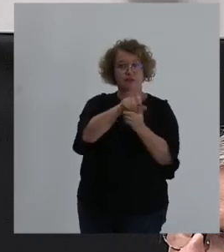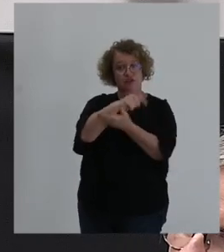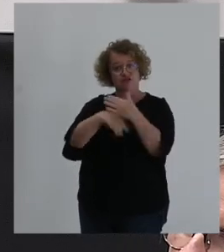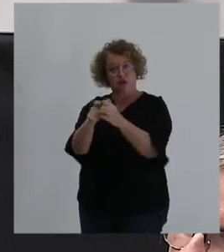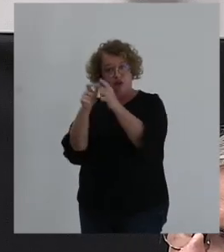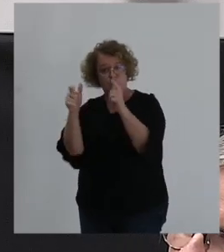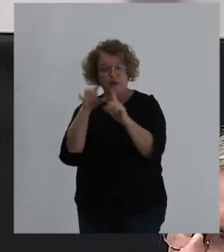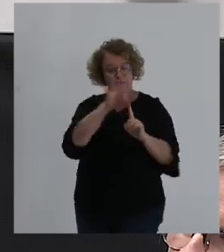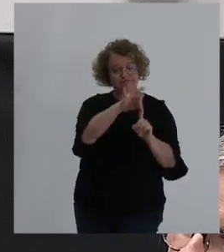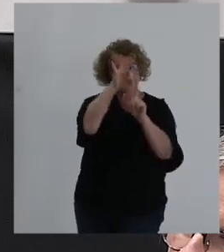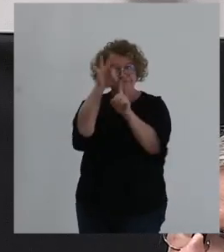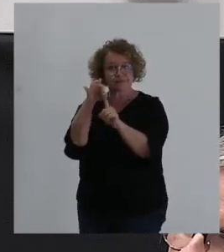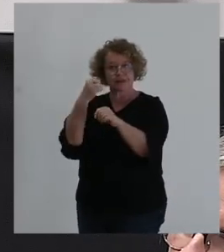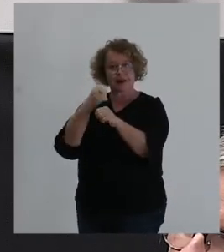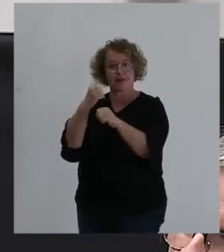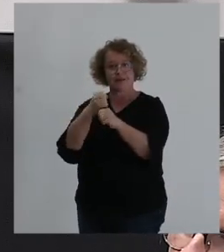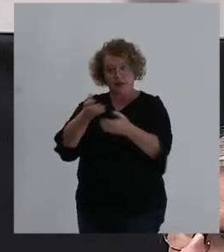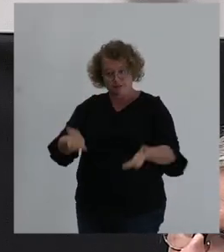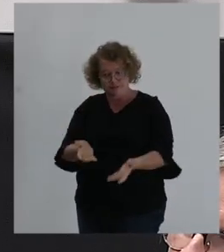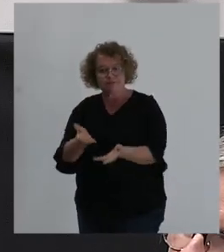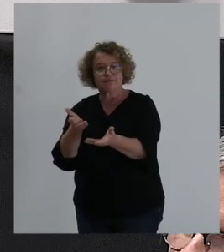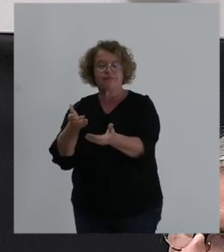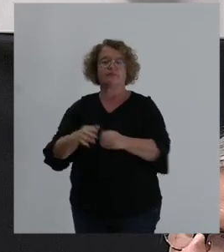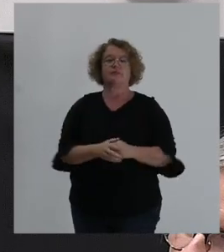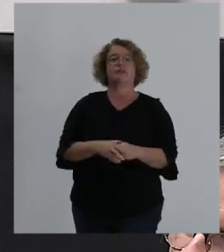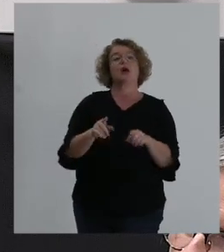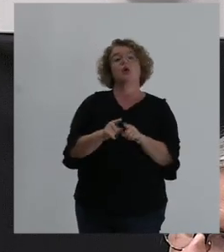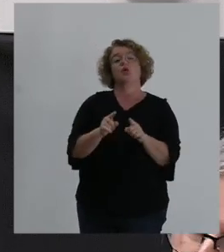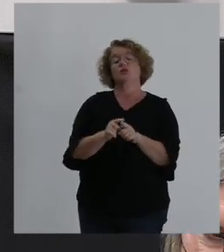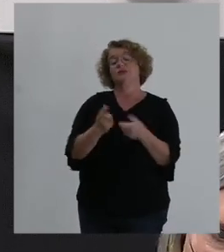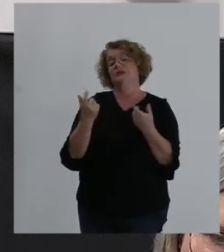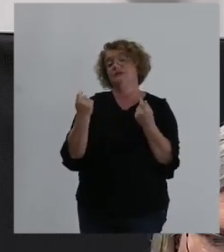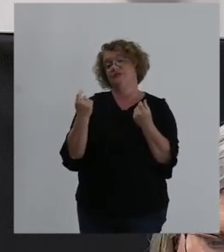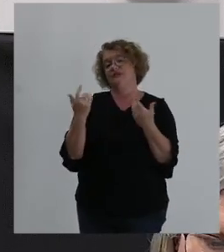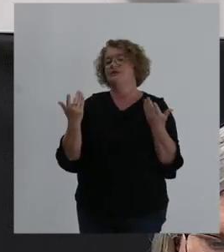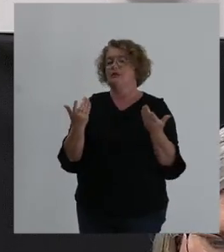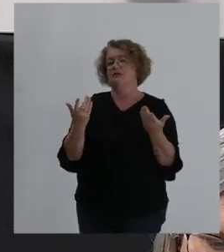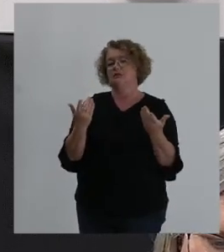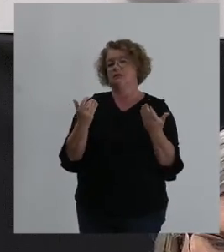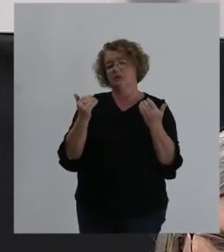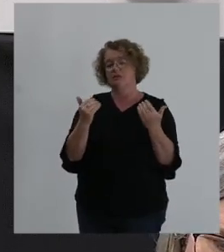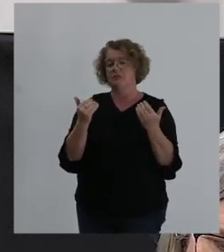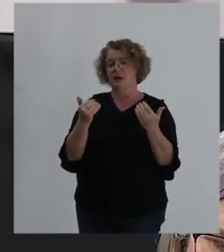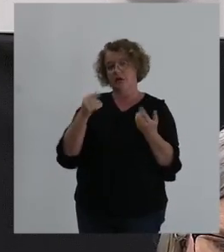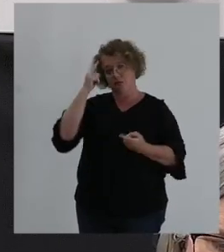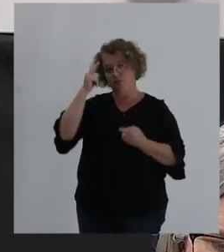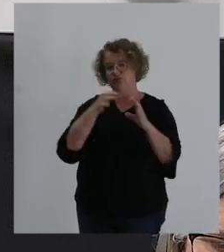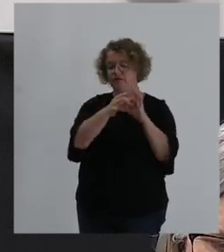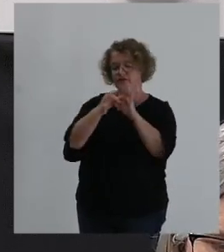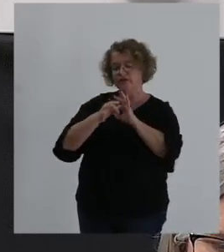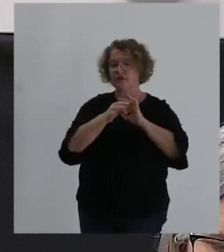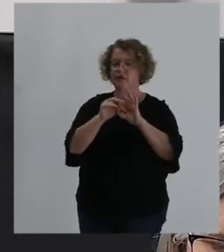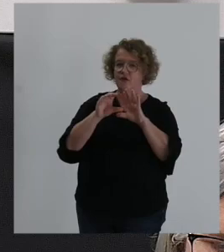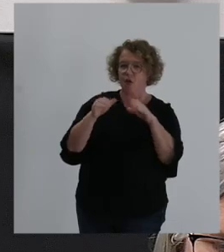travail, et elle a l'autre avantage d'apporter aussi des moyens financiers qui permettent, dans un esprit de solidarité et des